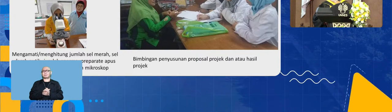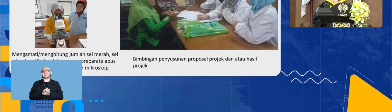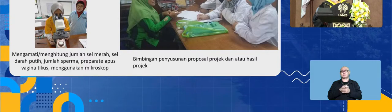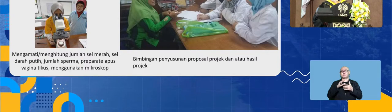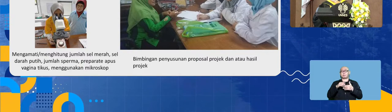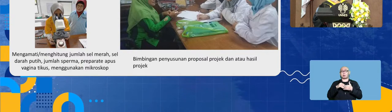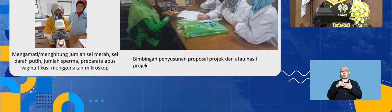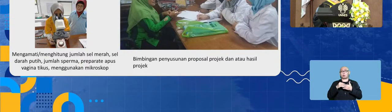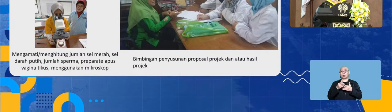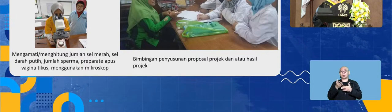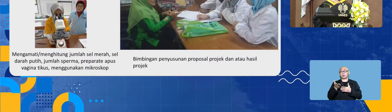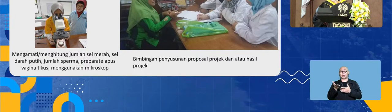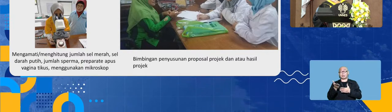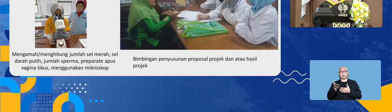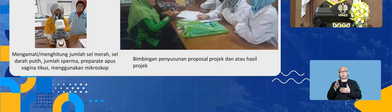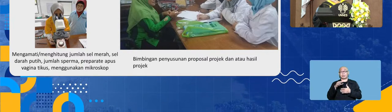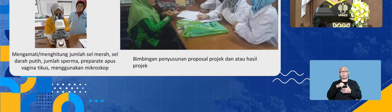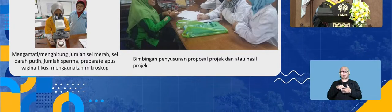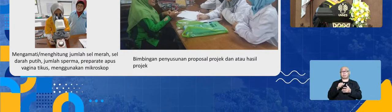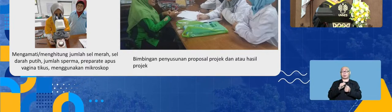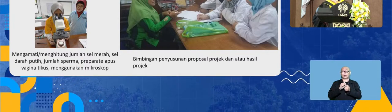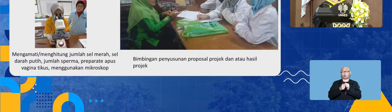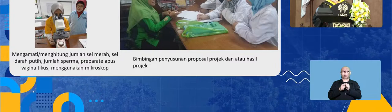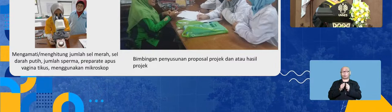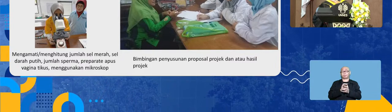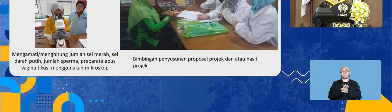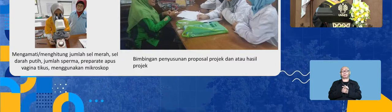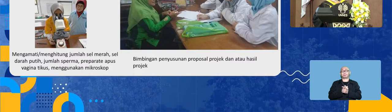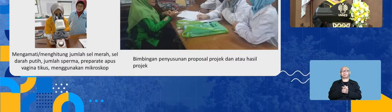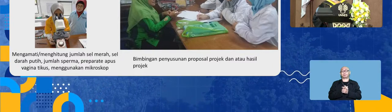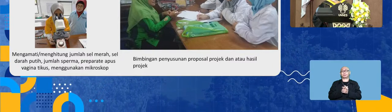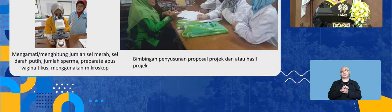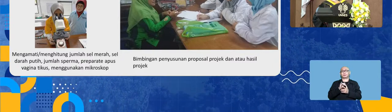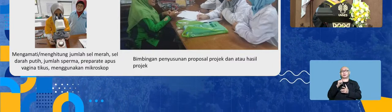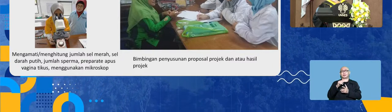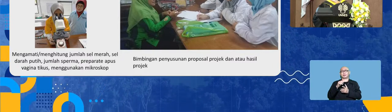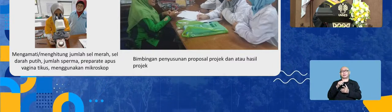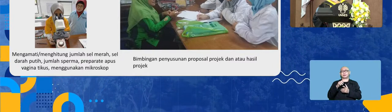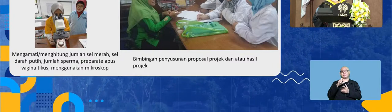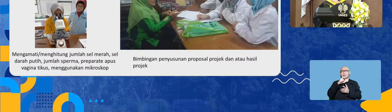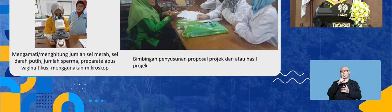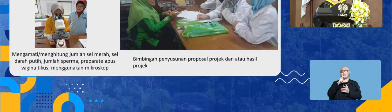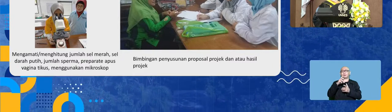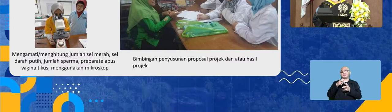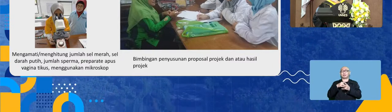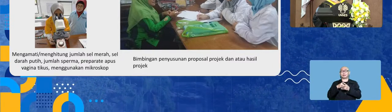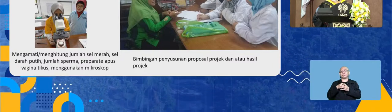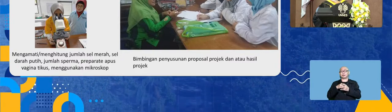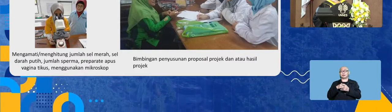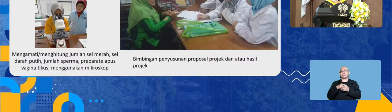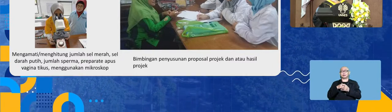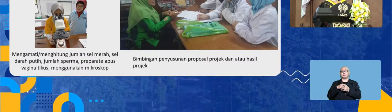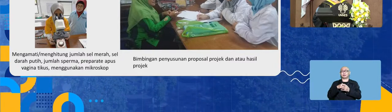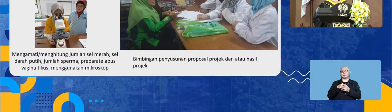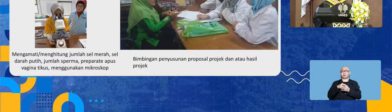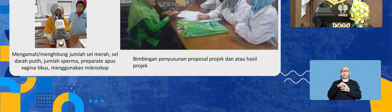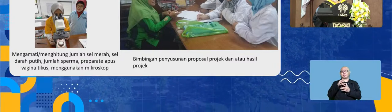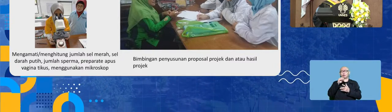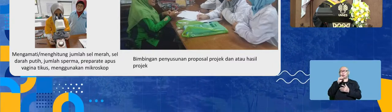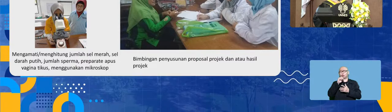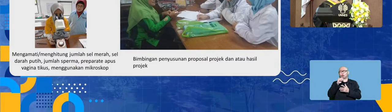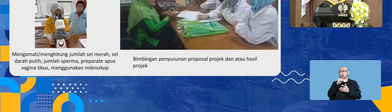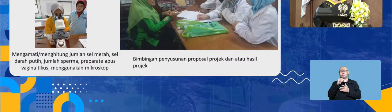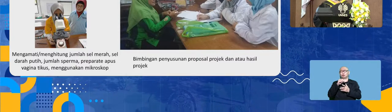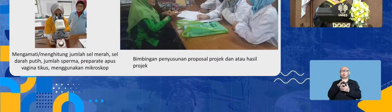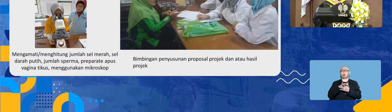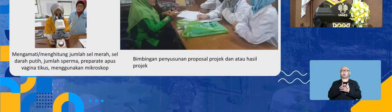membawa dia ke kegiatan praktikum, seperti menghandle tikus, kemudian menggevage tikus,